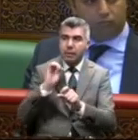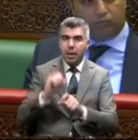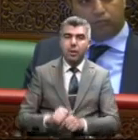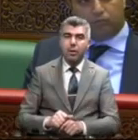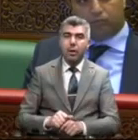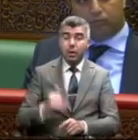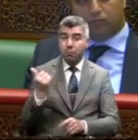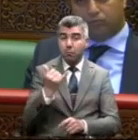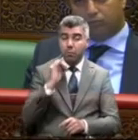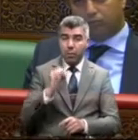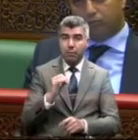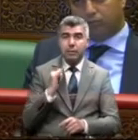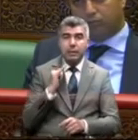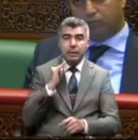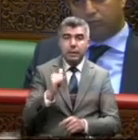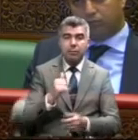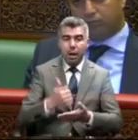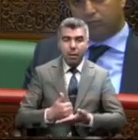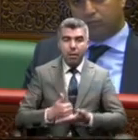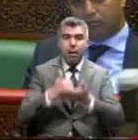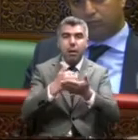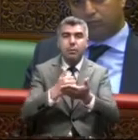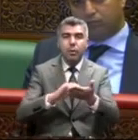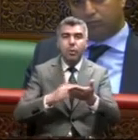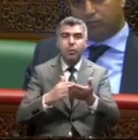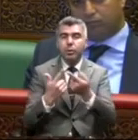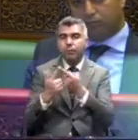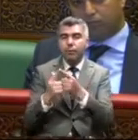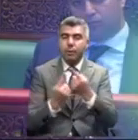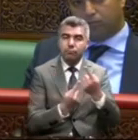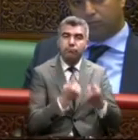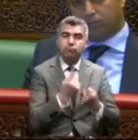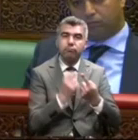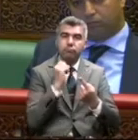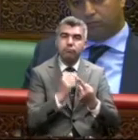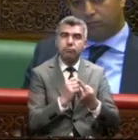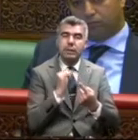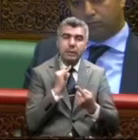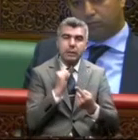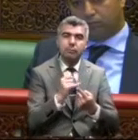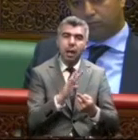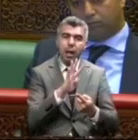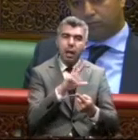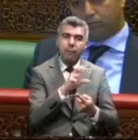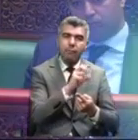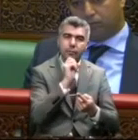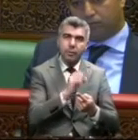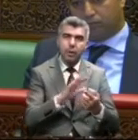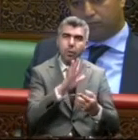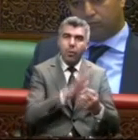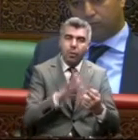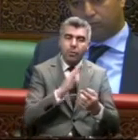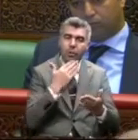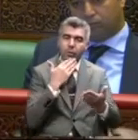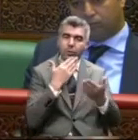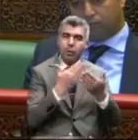تشكل مصدرا للخبره والكفاءه التي يتعين ان تسترشد بها مختلف السلطات العموميه